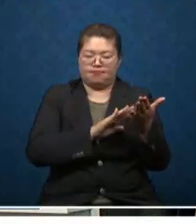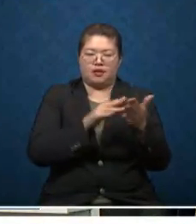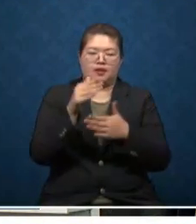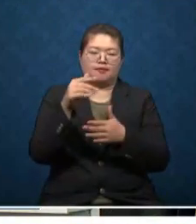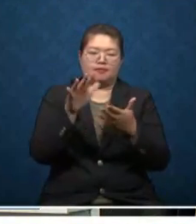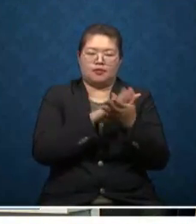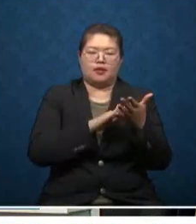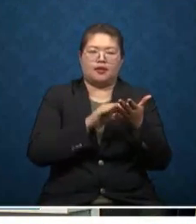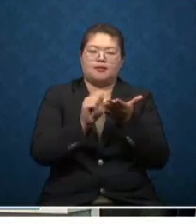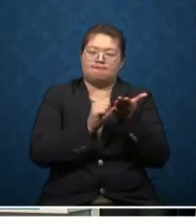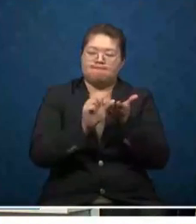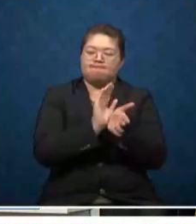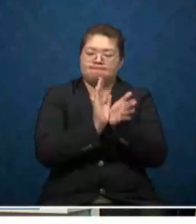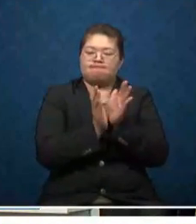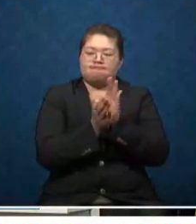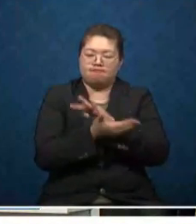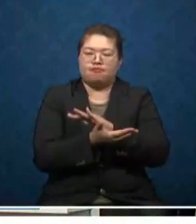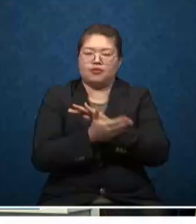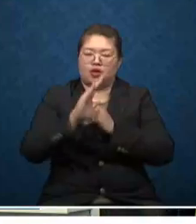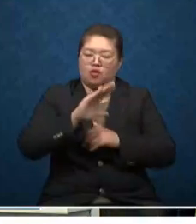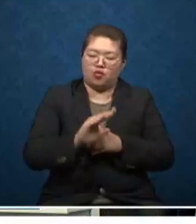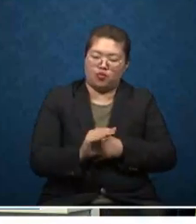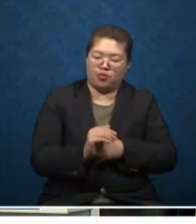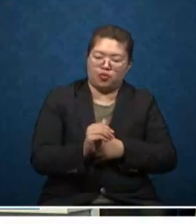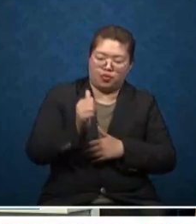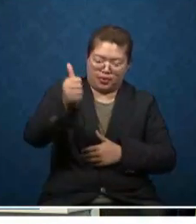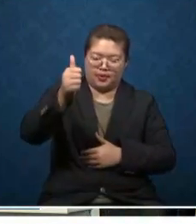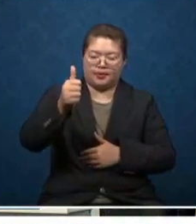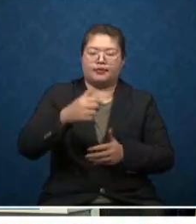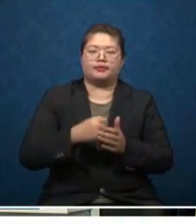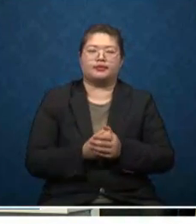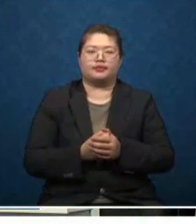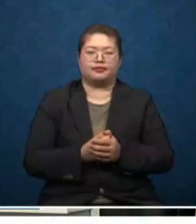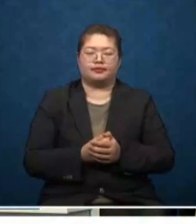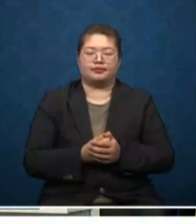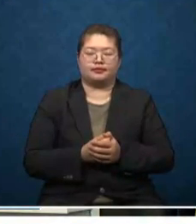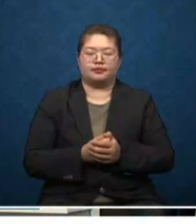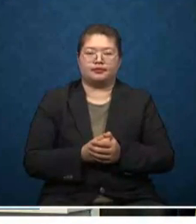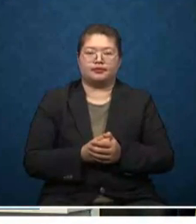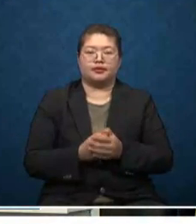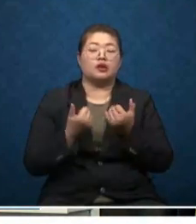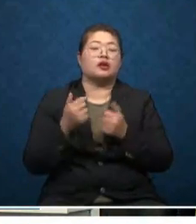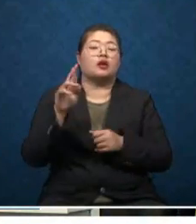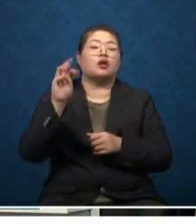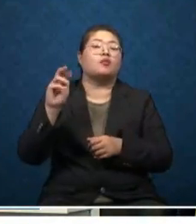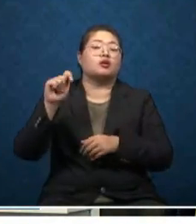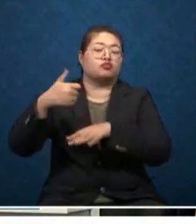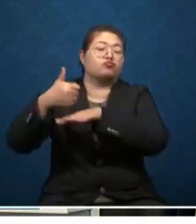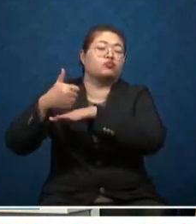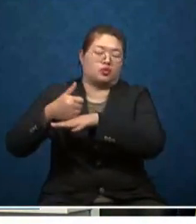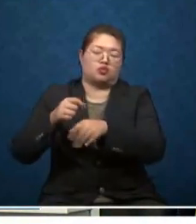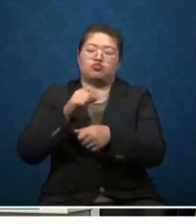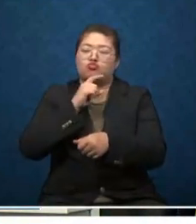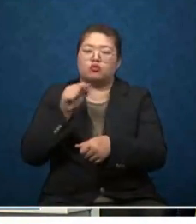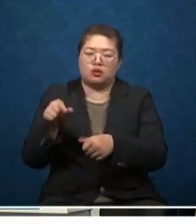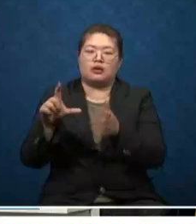การปรับปรุงนะครับในทิศทางที่ดีขึ้นวันนี้ดีที่ท่านรัฐมนตรีก็ยังอยู่แล้วก็ท่านเล